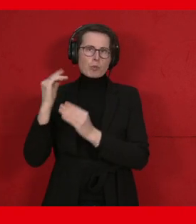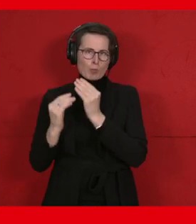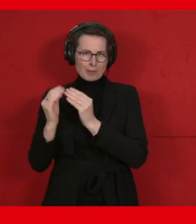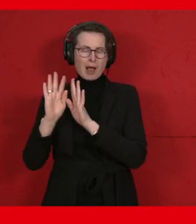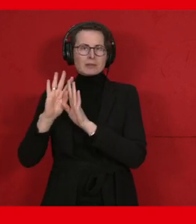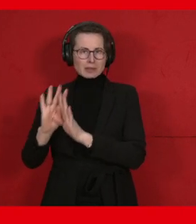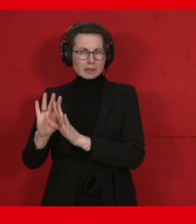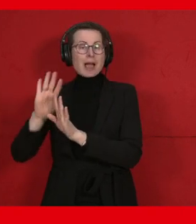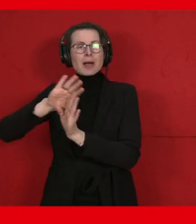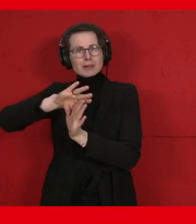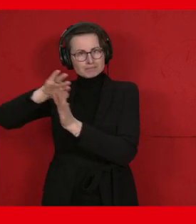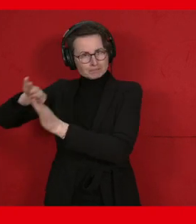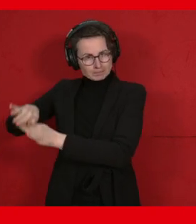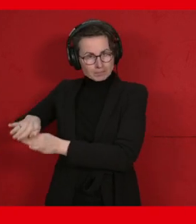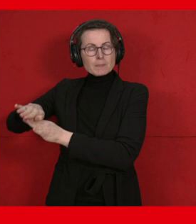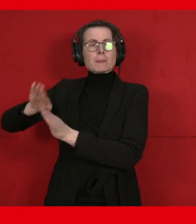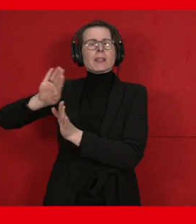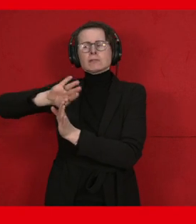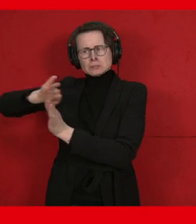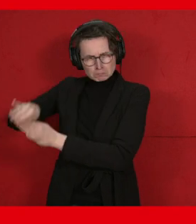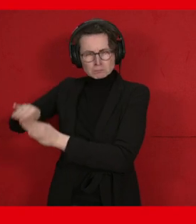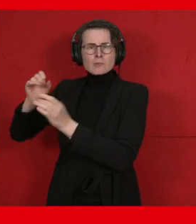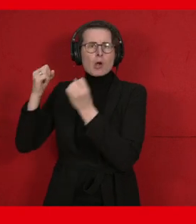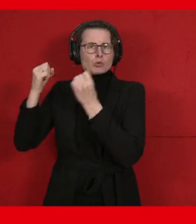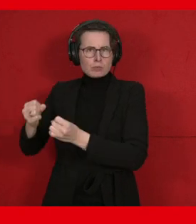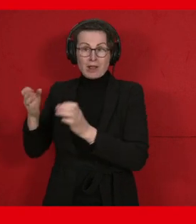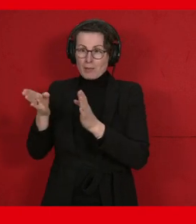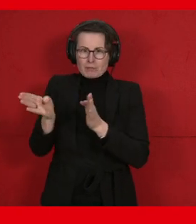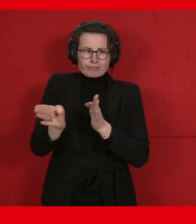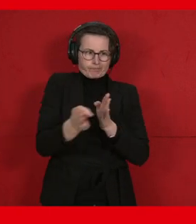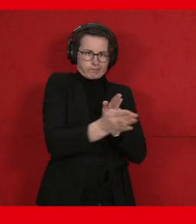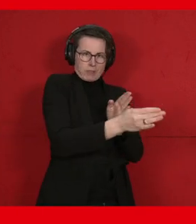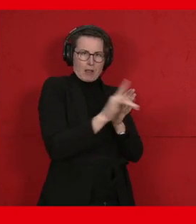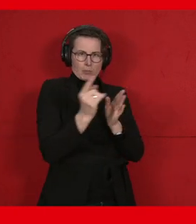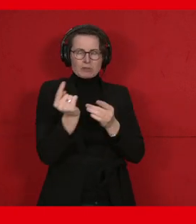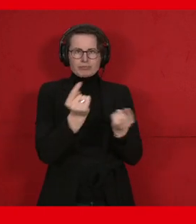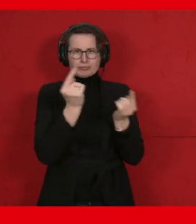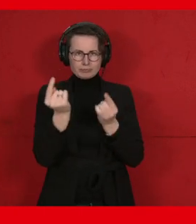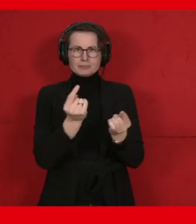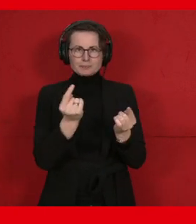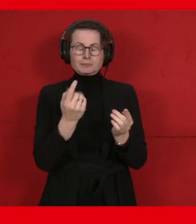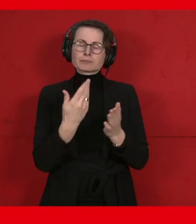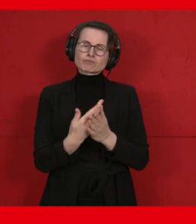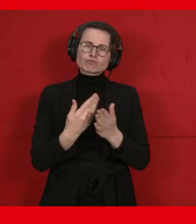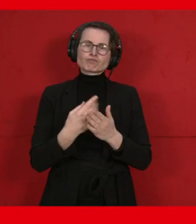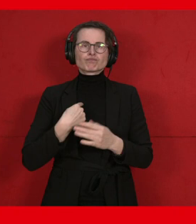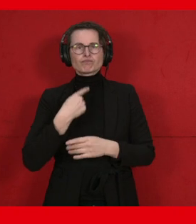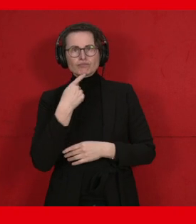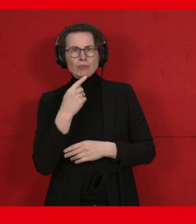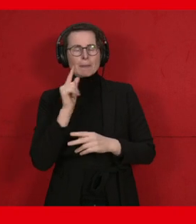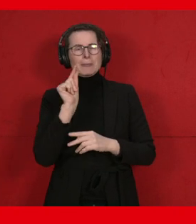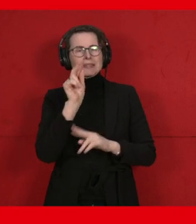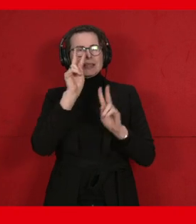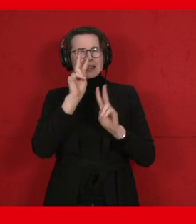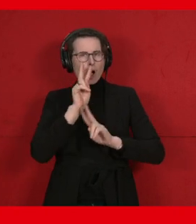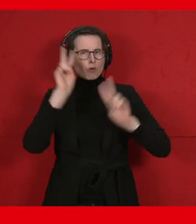diese Debatten außerhalb der Atomkraft müssen wir natürlich führen. Und insofern würde ich sagen, das, wo wir aufpassen